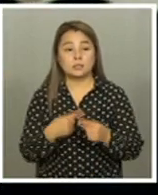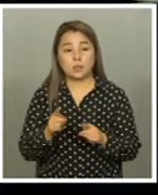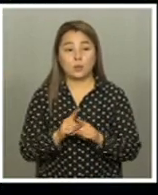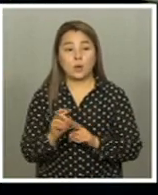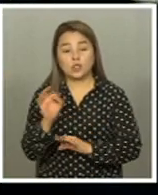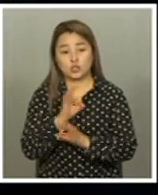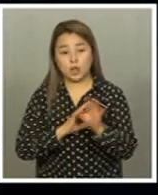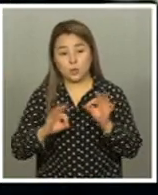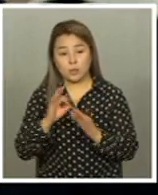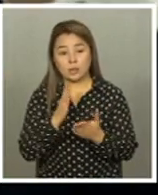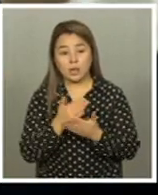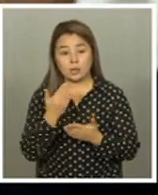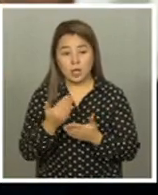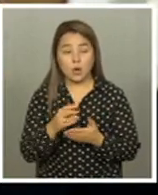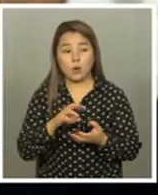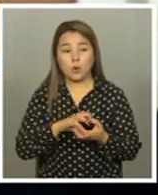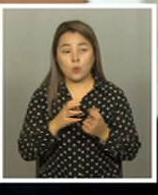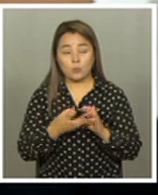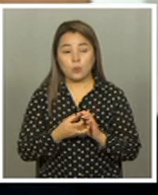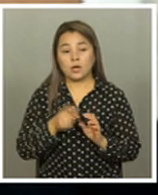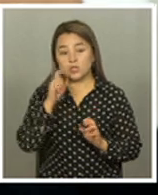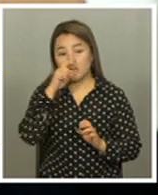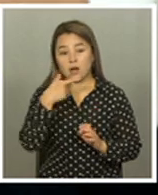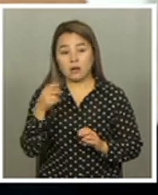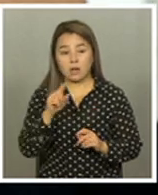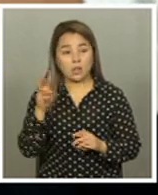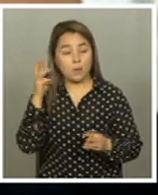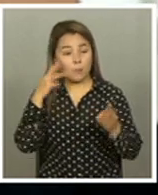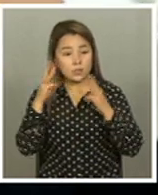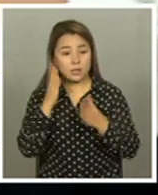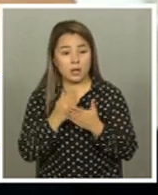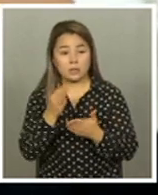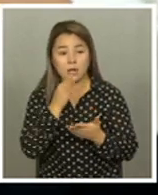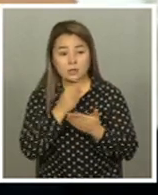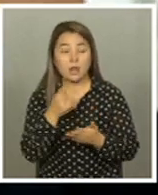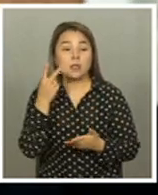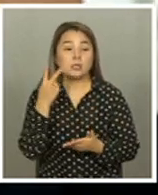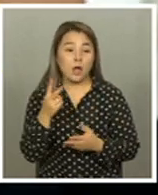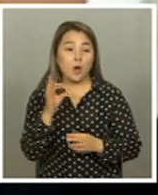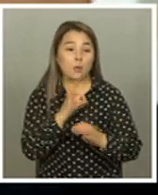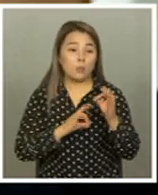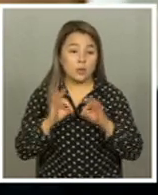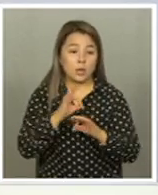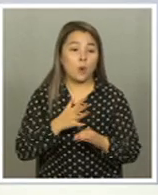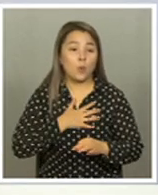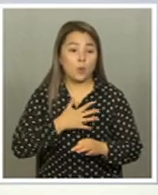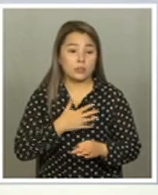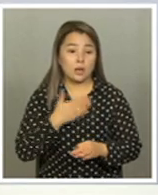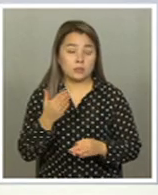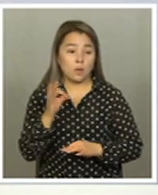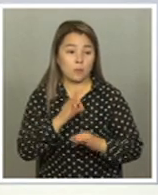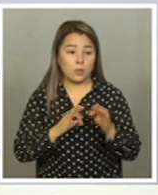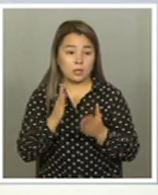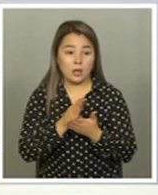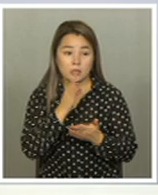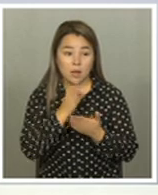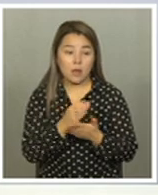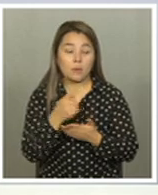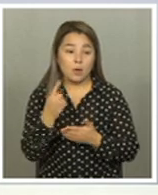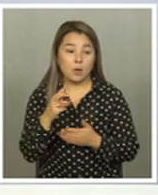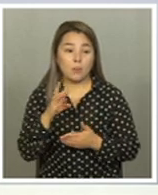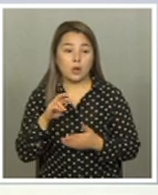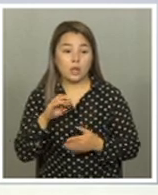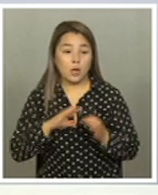модель бұл көмірқышқыл газының моделі. Яғни ол 2 молекула оттек атомынан және 1 молекула